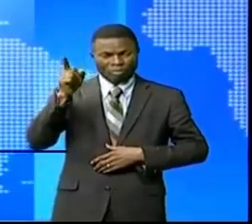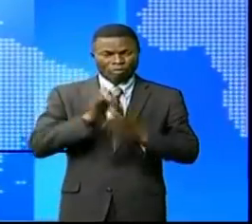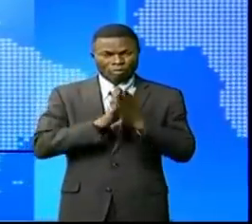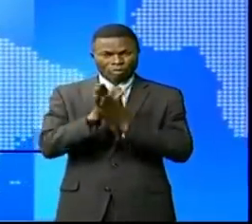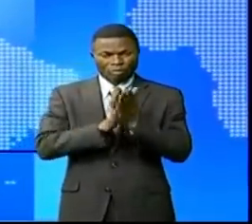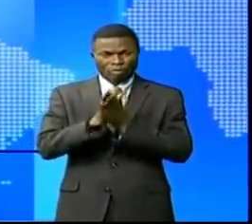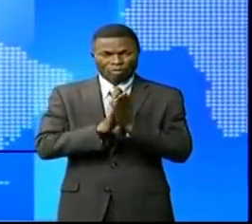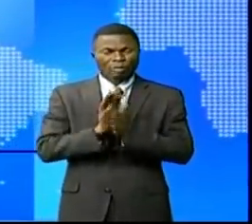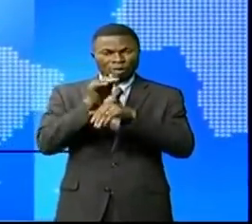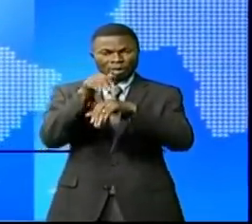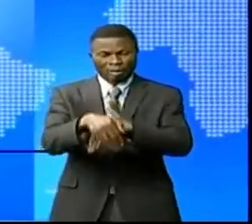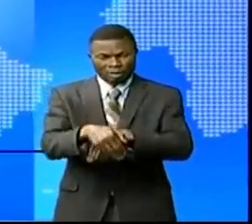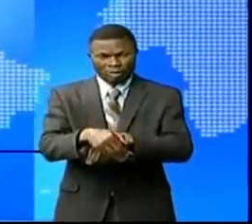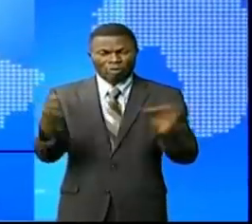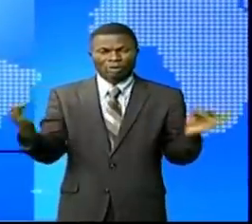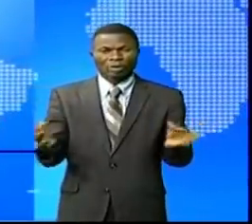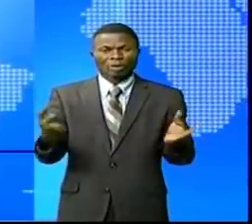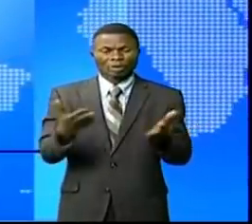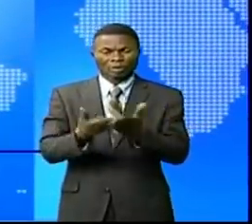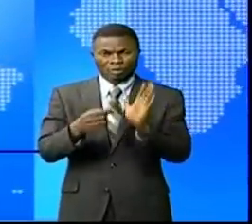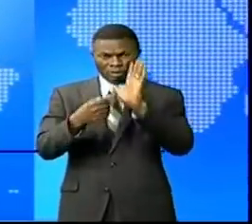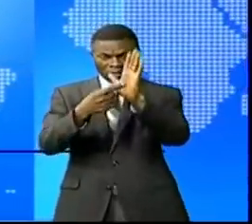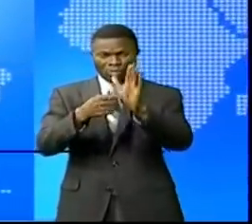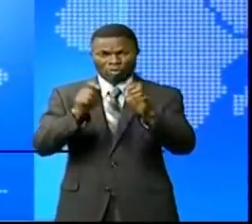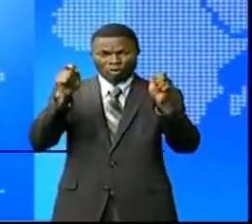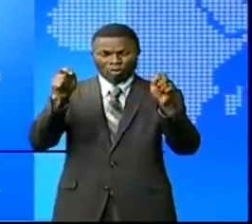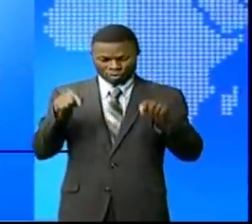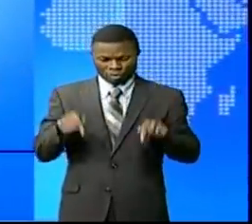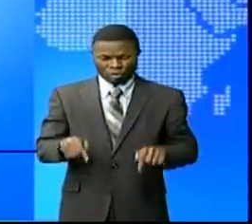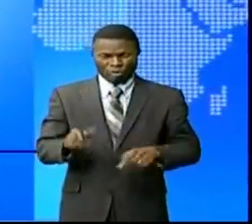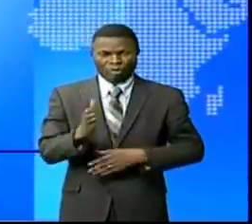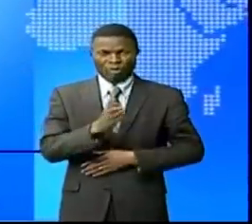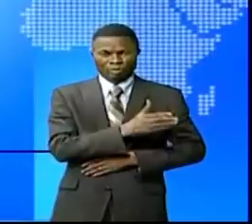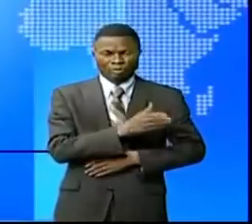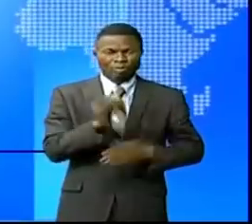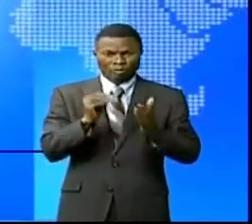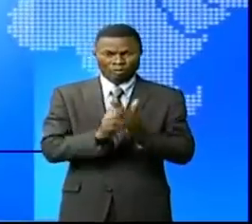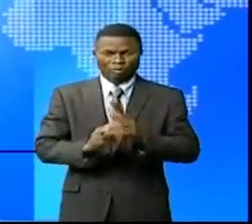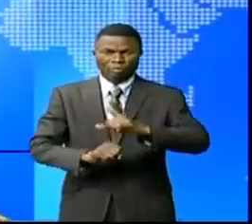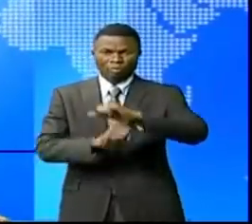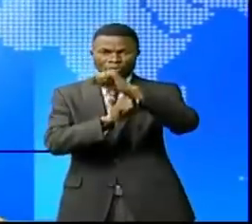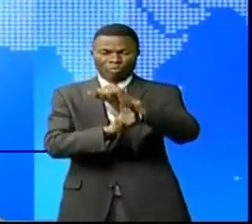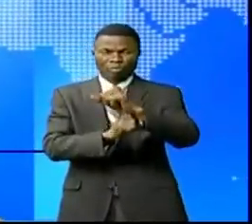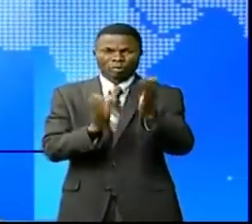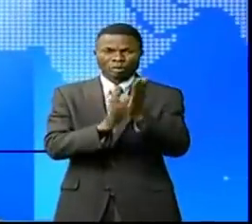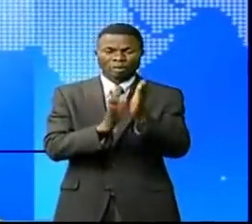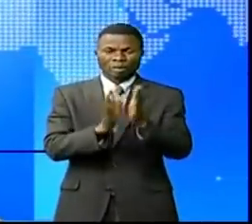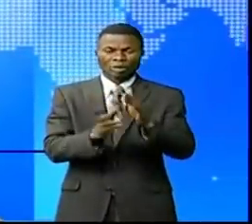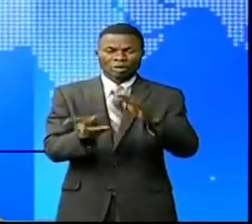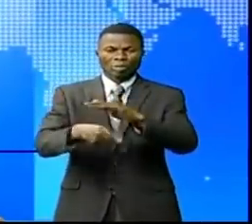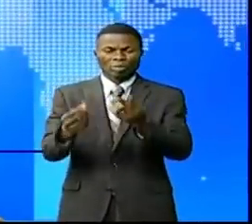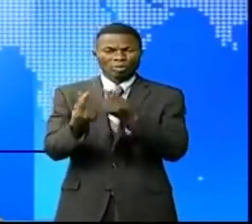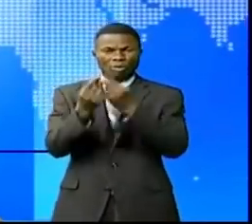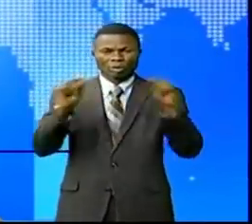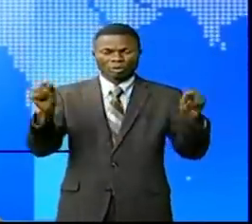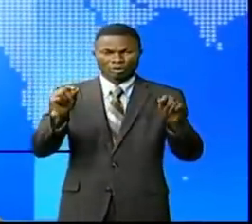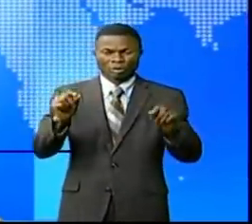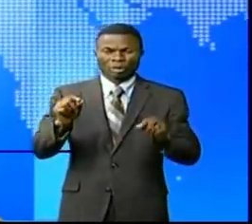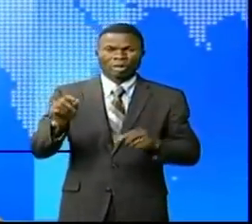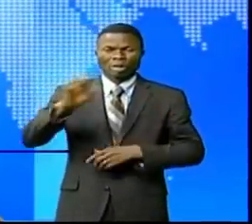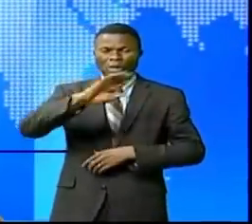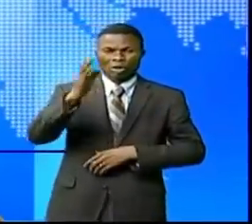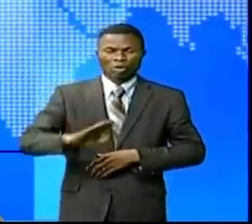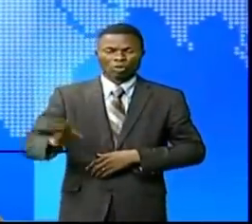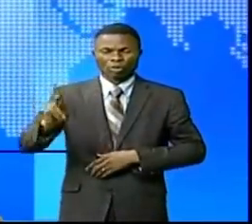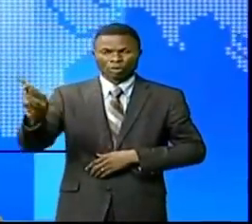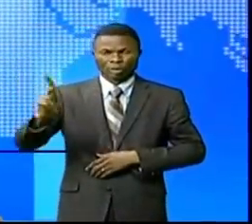y participer. Nous allons le suivre également dans ce journal. Et puis, soutien à la gratuité scolaire à Kisanso. Le